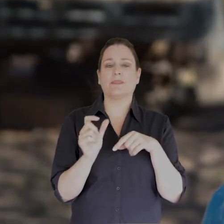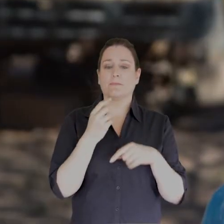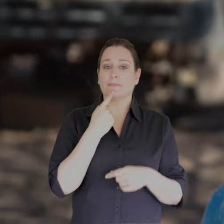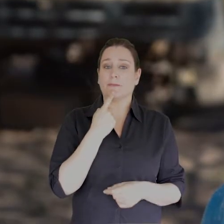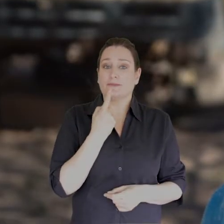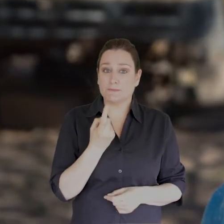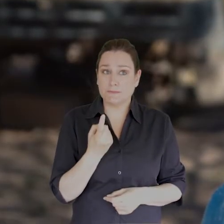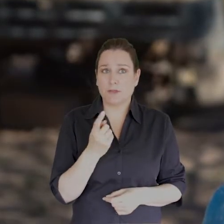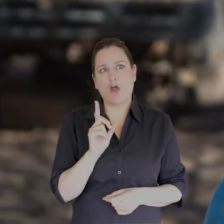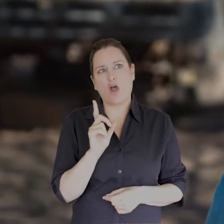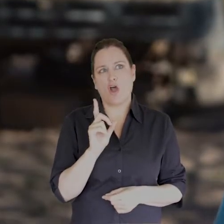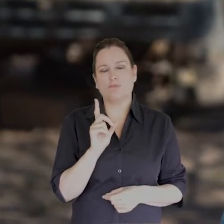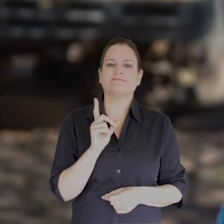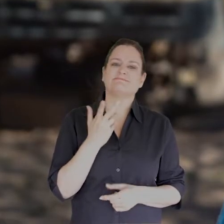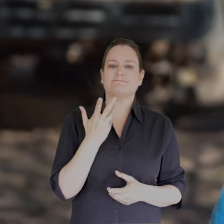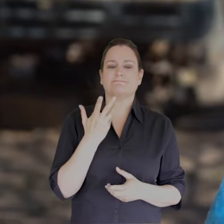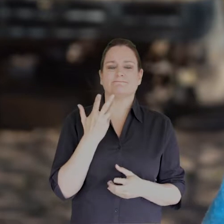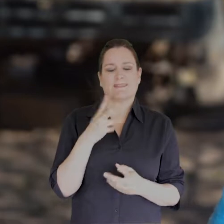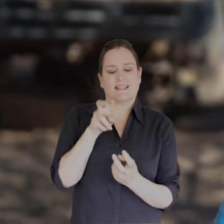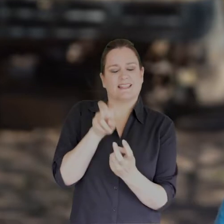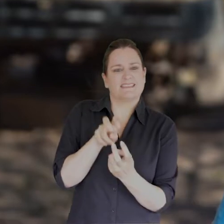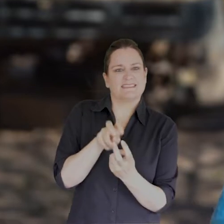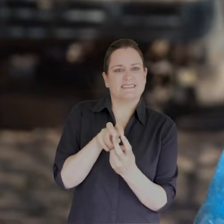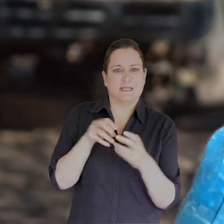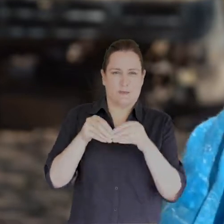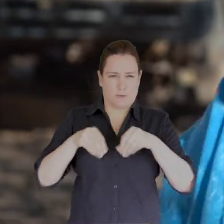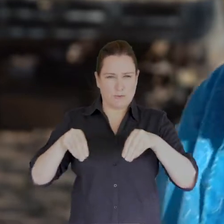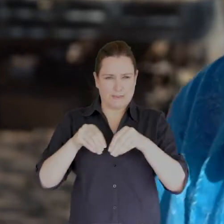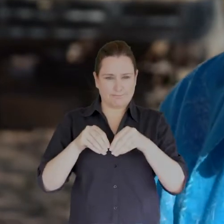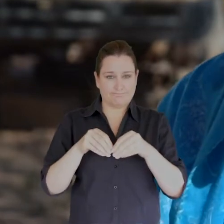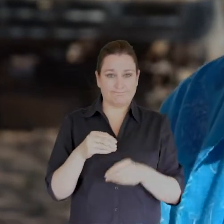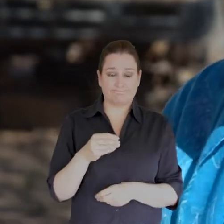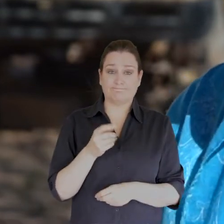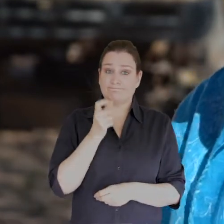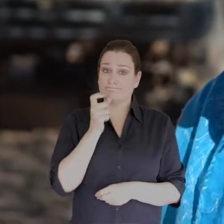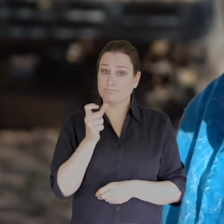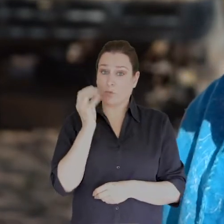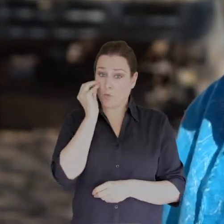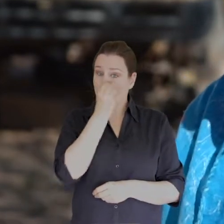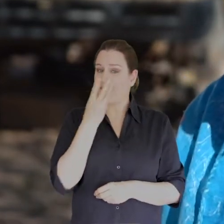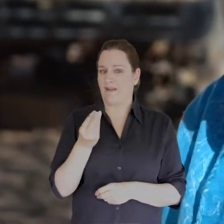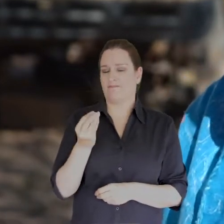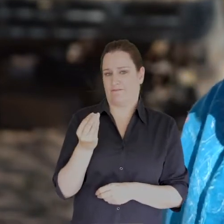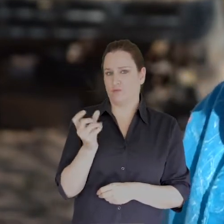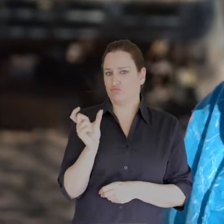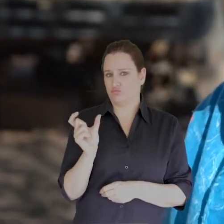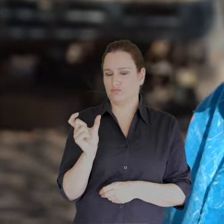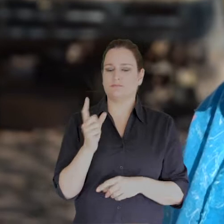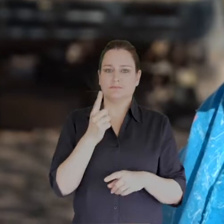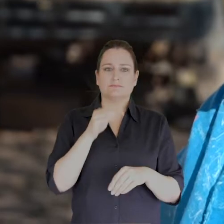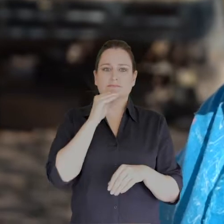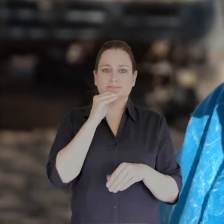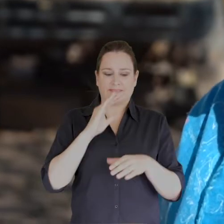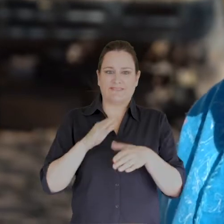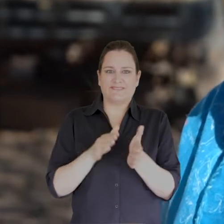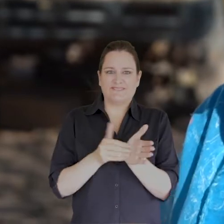gebruiken. Hasipoeier. Ons noemt het massa. Hasipoeier, daar heet ons met die